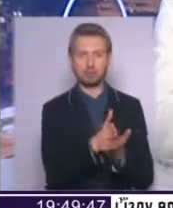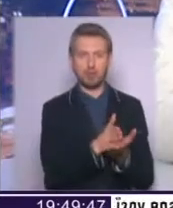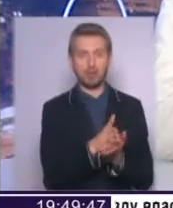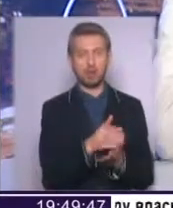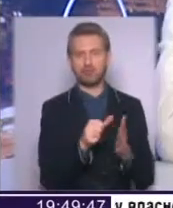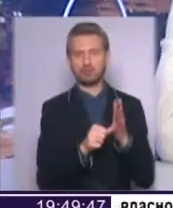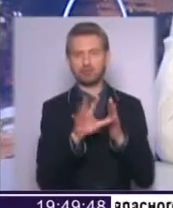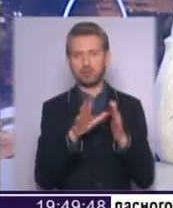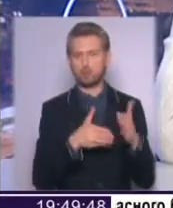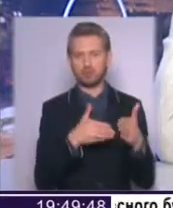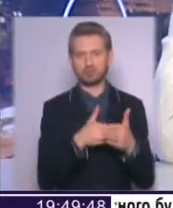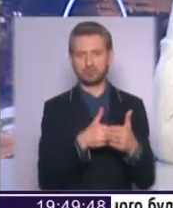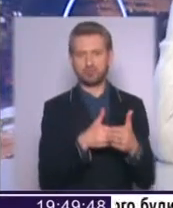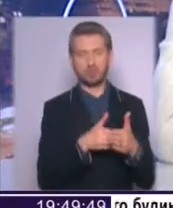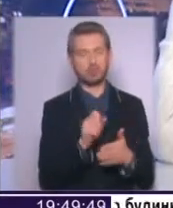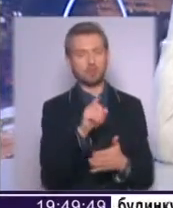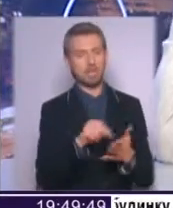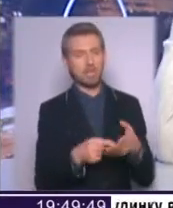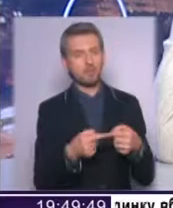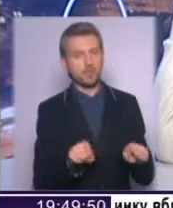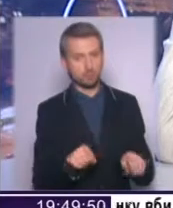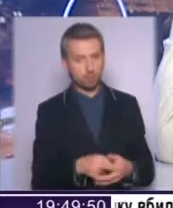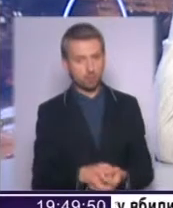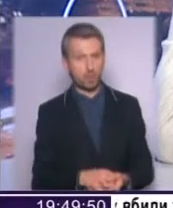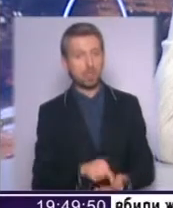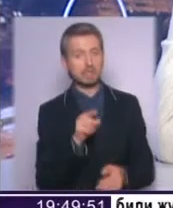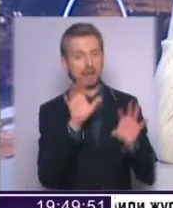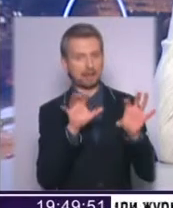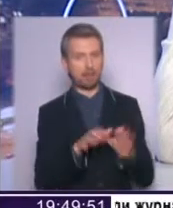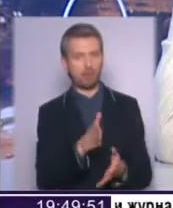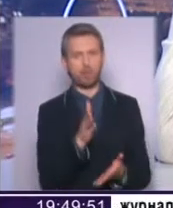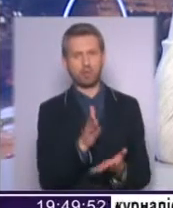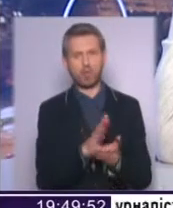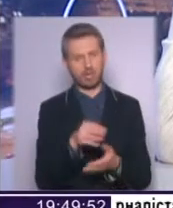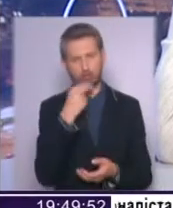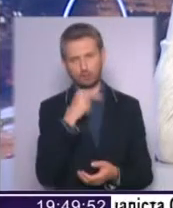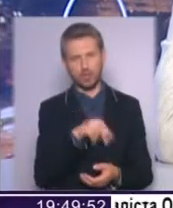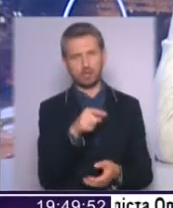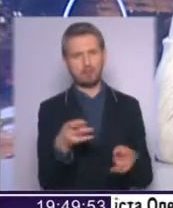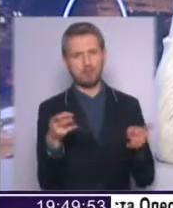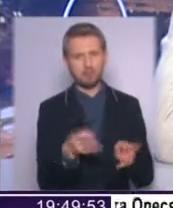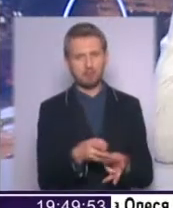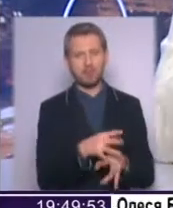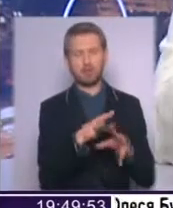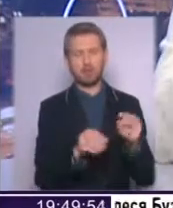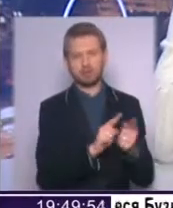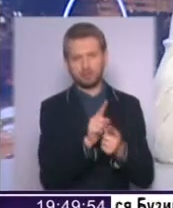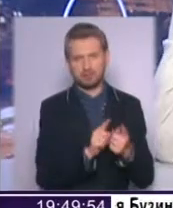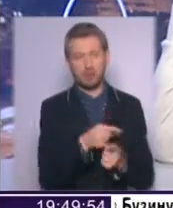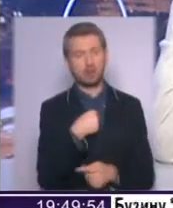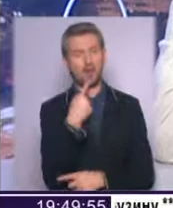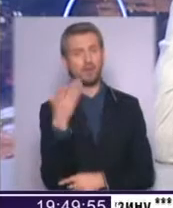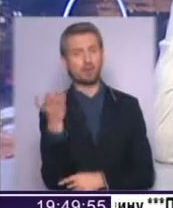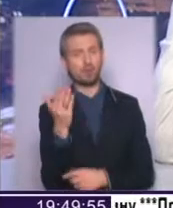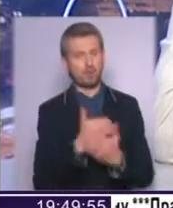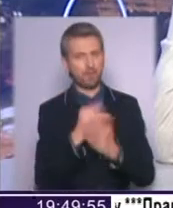65 років. Питання в іншому. Цей закон не є досконалий. Там потрібно взагалі робити зміни. Як я виступав в Верховній